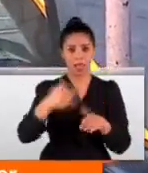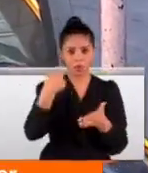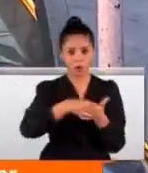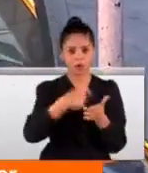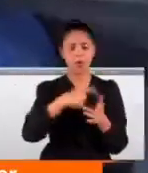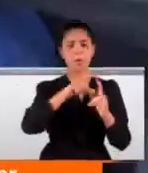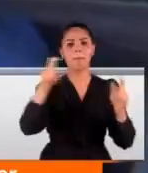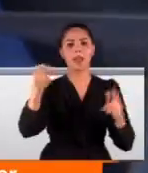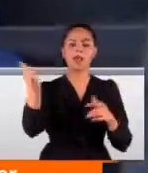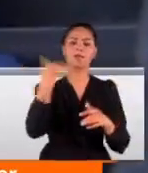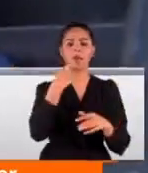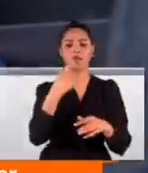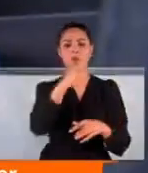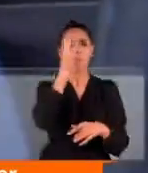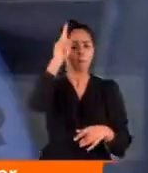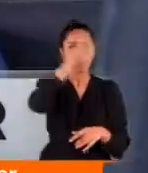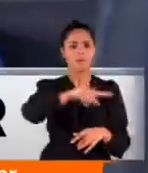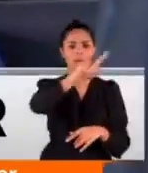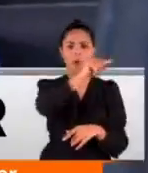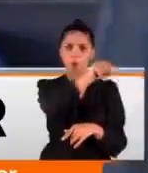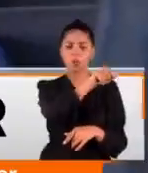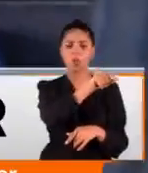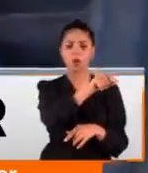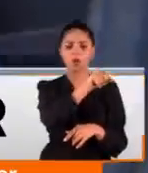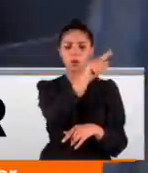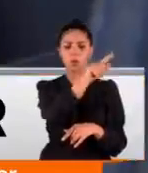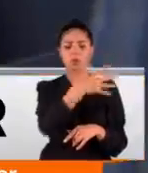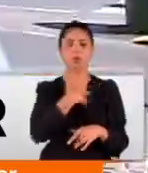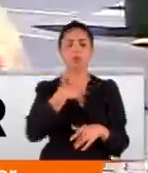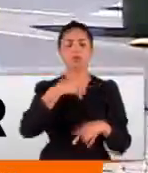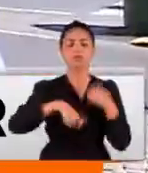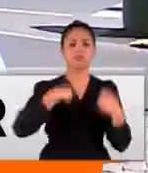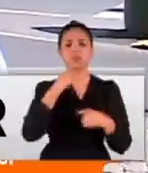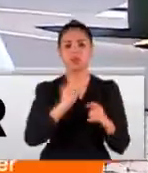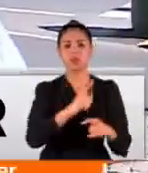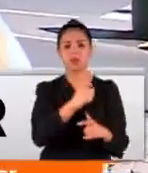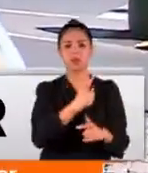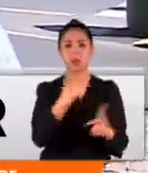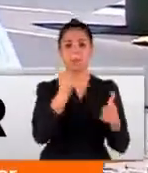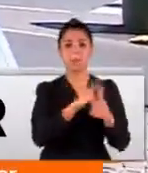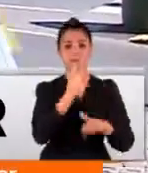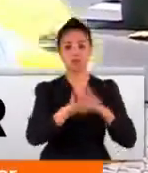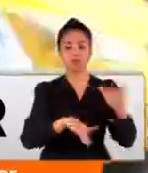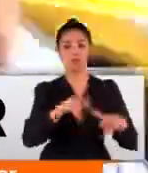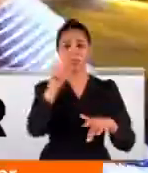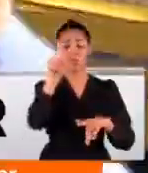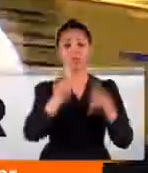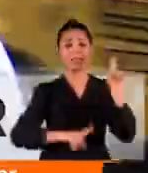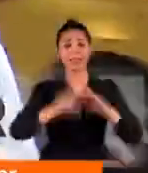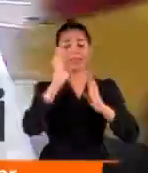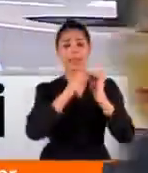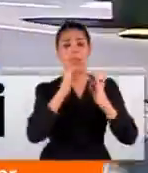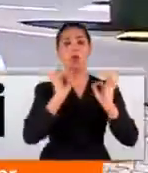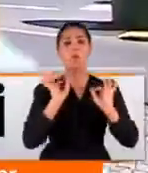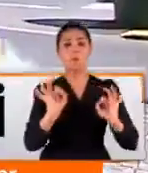plakamı sök getir. Mafyonlar, asıl mafyonlar işte. Onlar kafasına göre piyasayla oynuyor. Demek ki birinci adımda bu dijitalleşmeyi